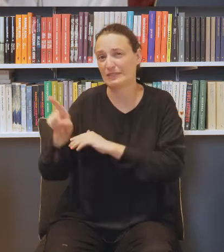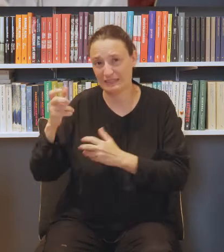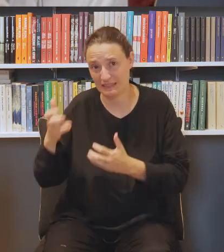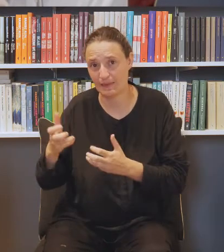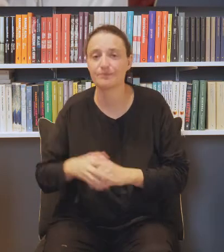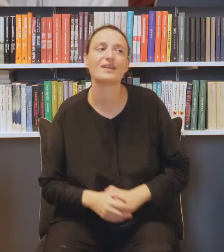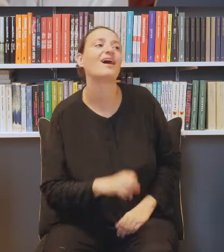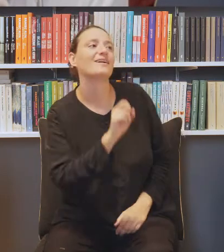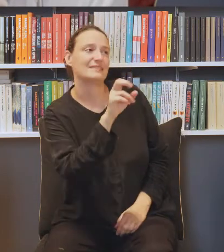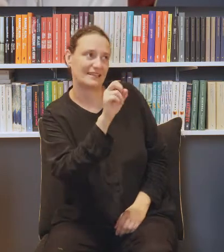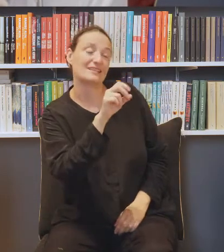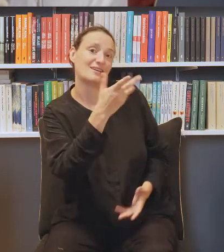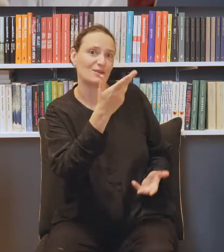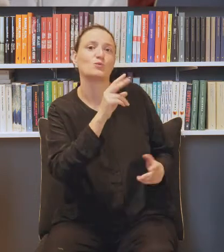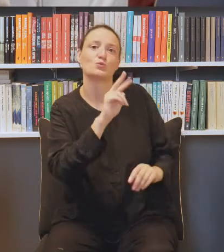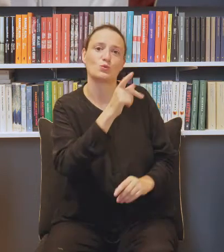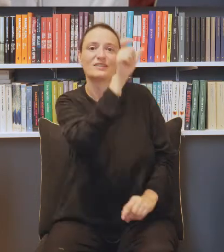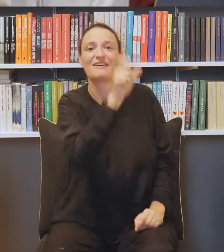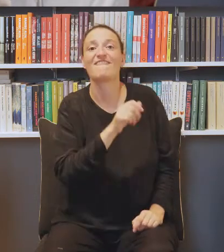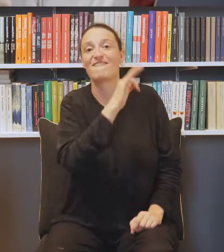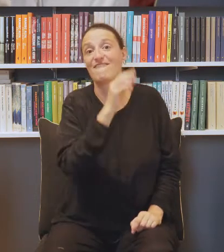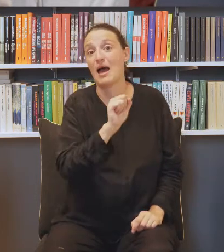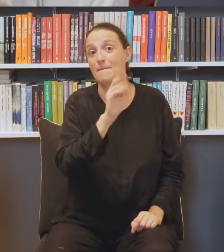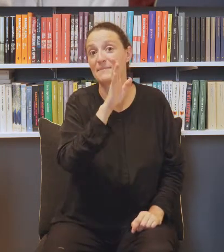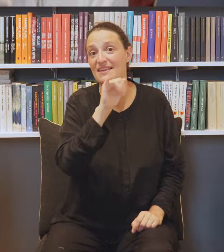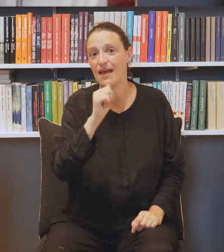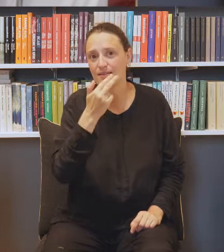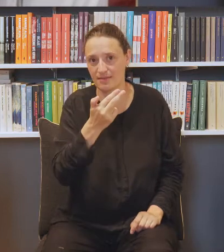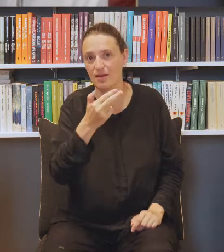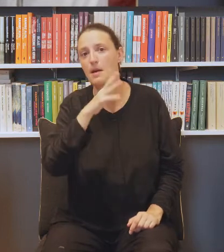jeszcze jest Fabian przecież Baranowski, który też zresztą